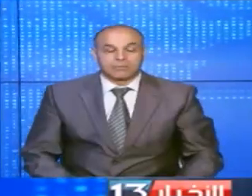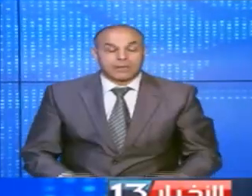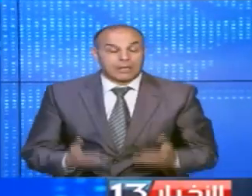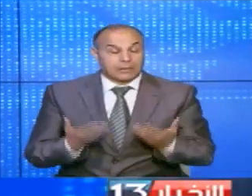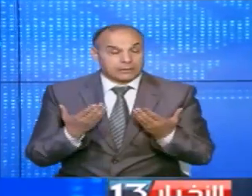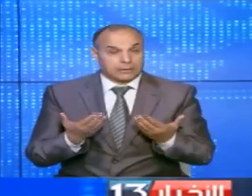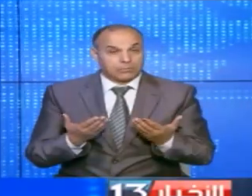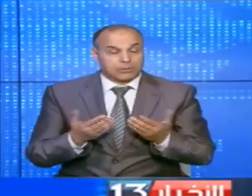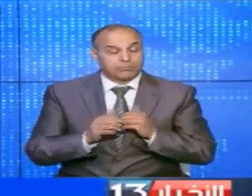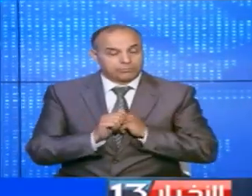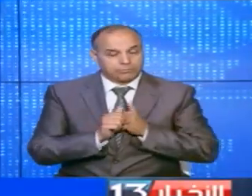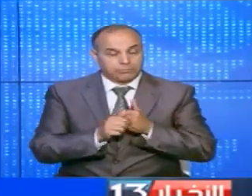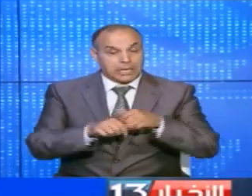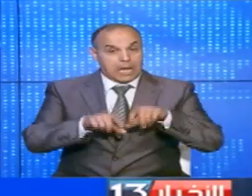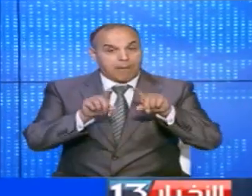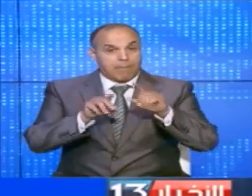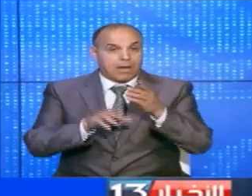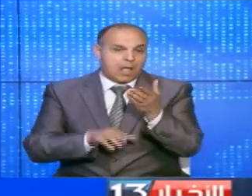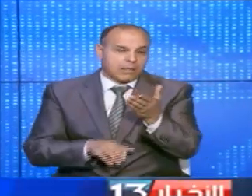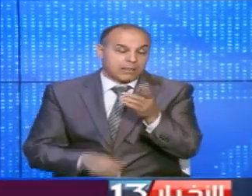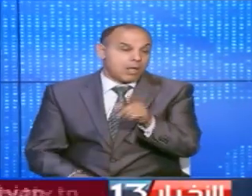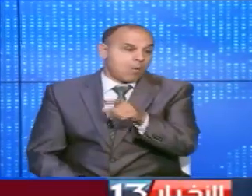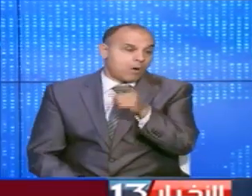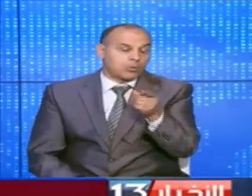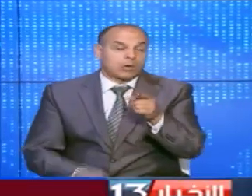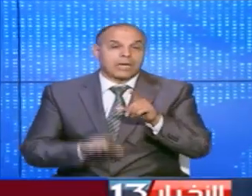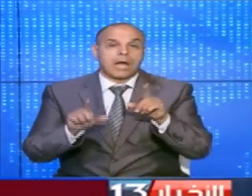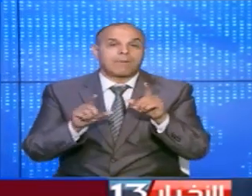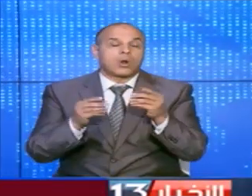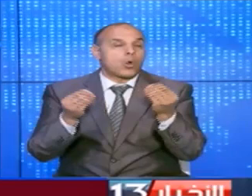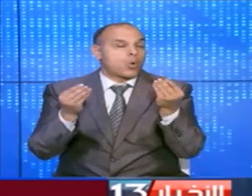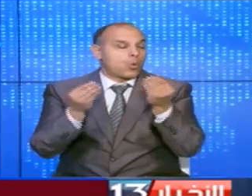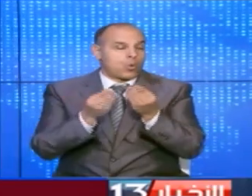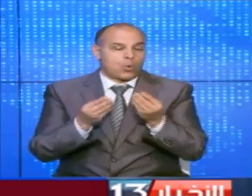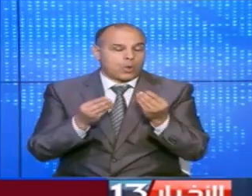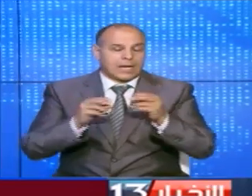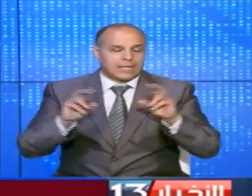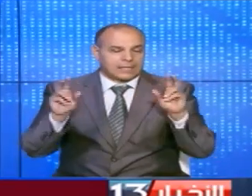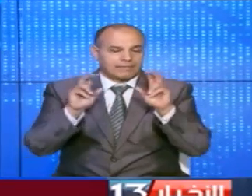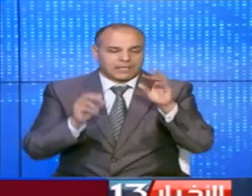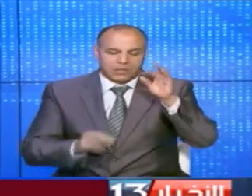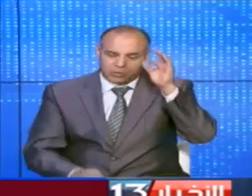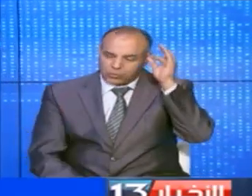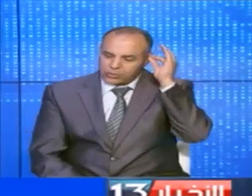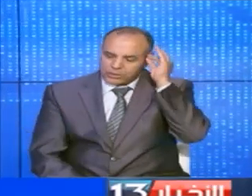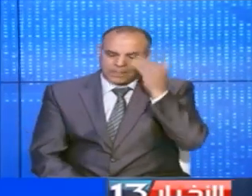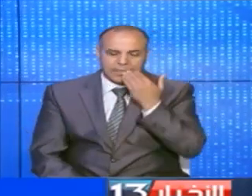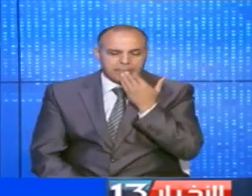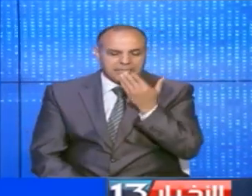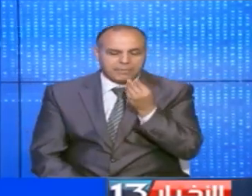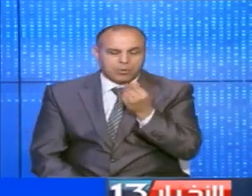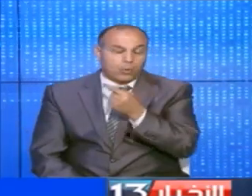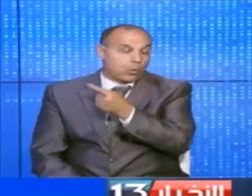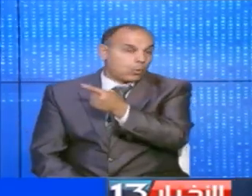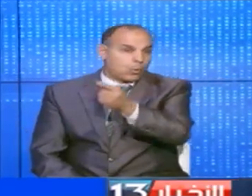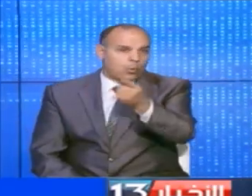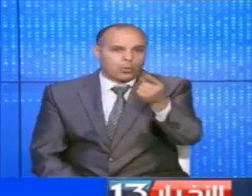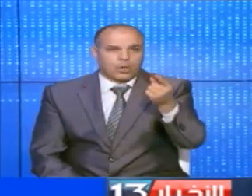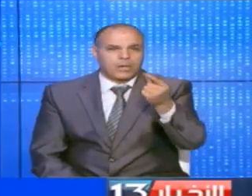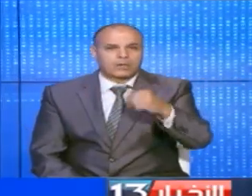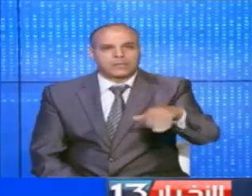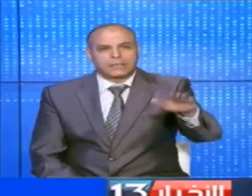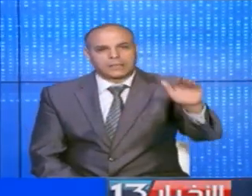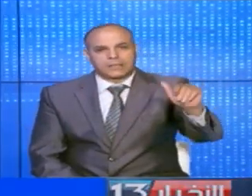وبامكانكم مشاهدينا متابعه هذه النشره والمزيد من الاخبار على بوابه التلفزه التونسيه شكرا على المتابعه الى